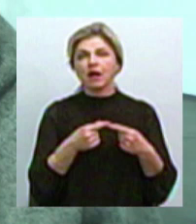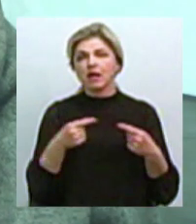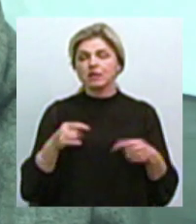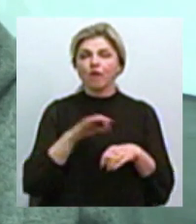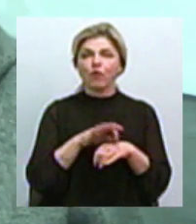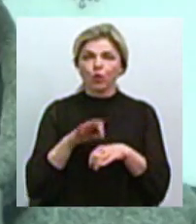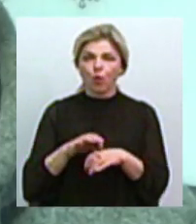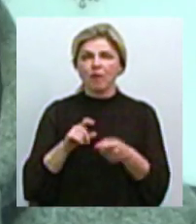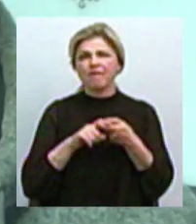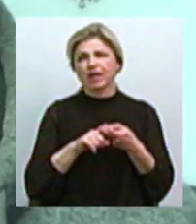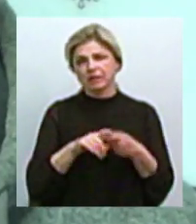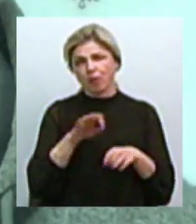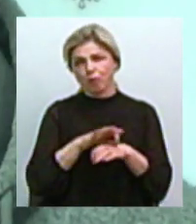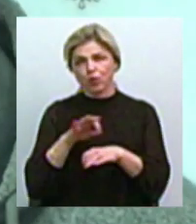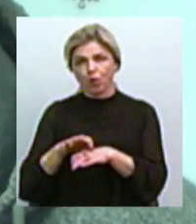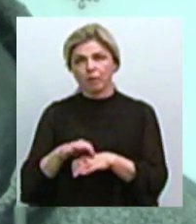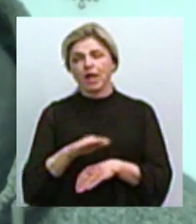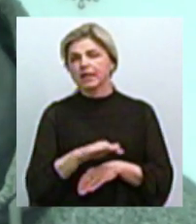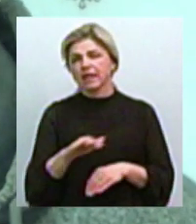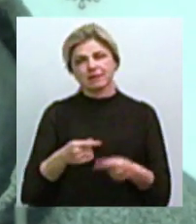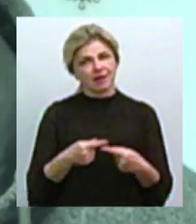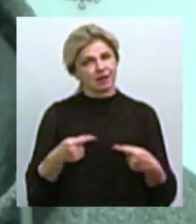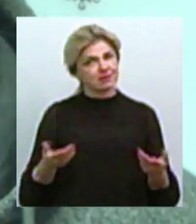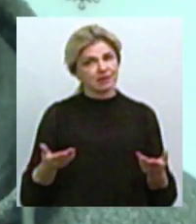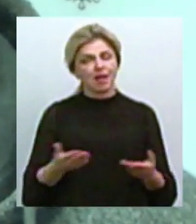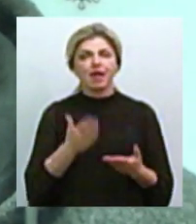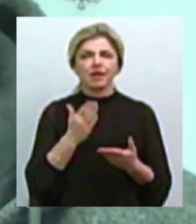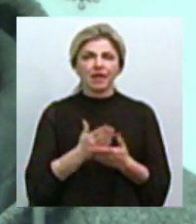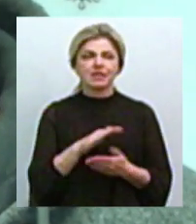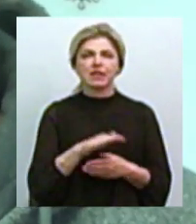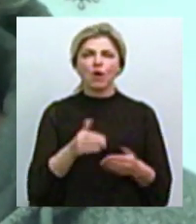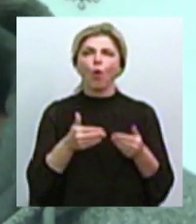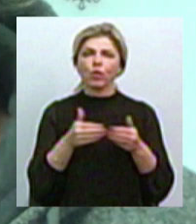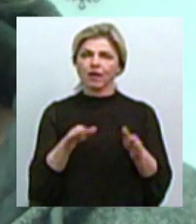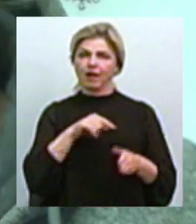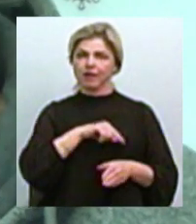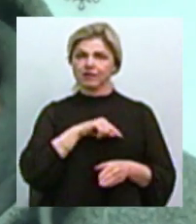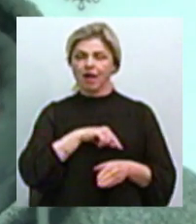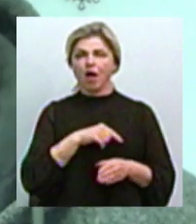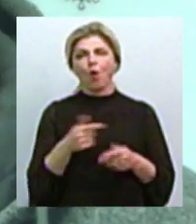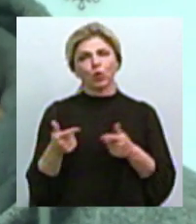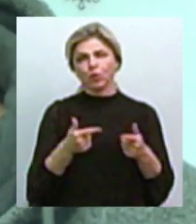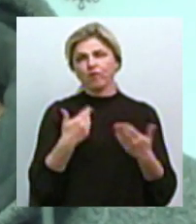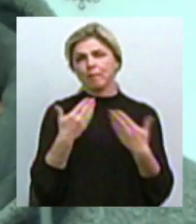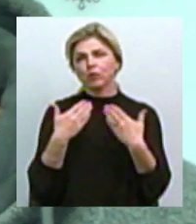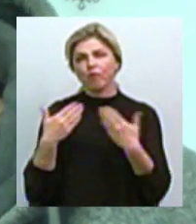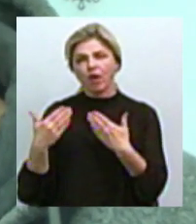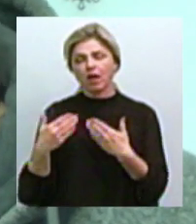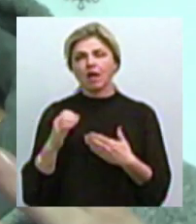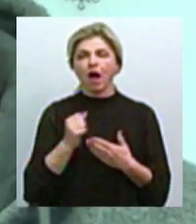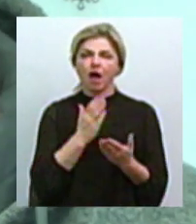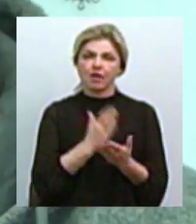венеричні хвороби. Діти всі різні, є діти відкриті, готові до спілкування, а є дуже